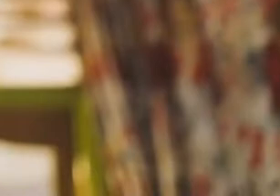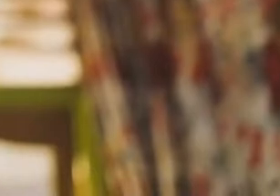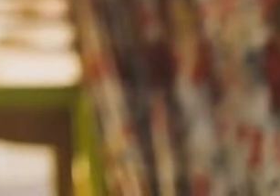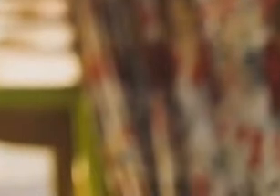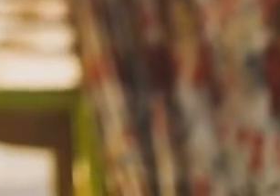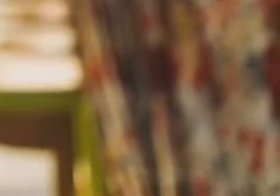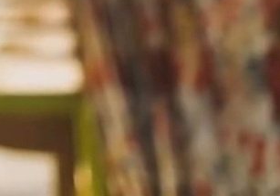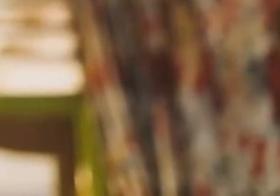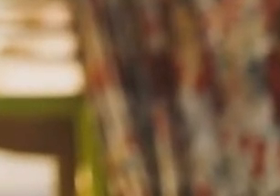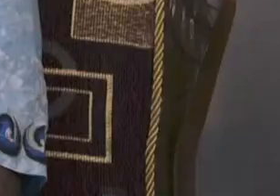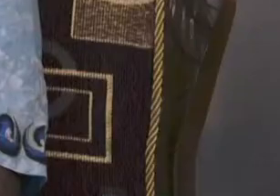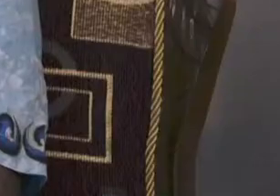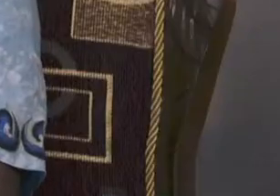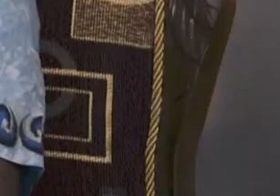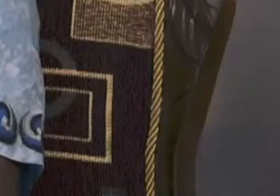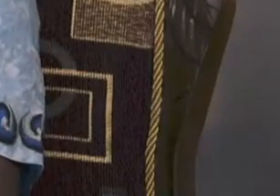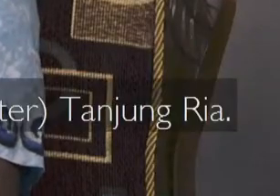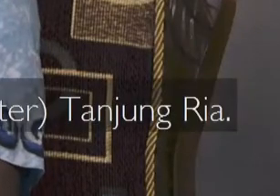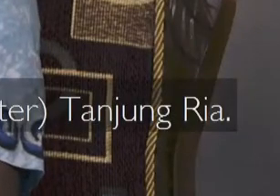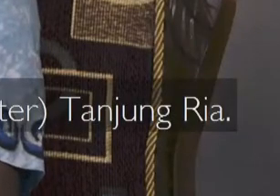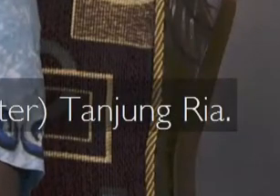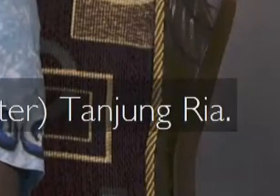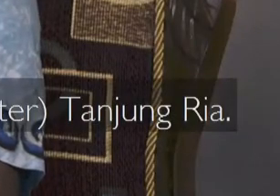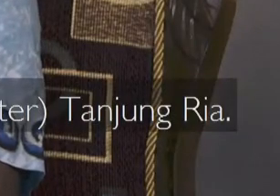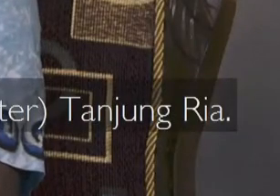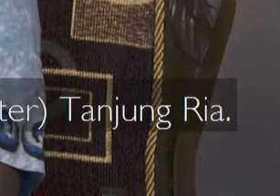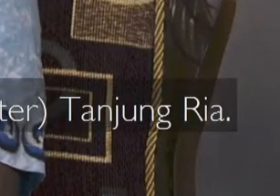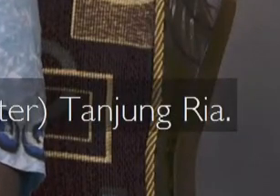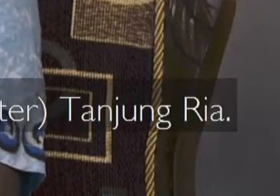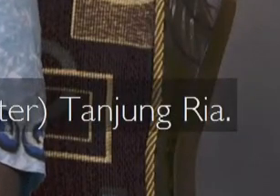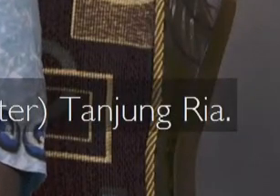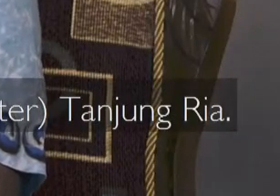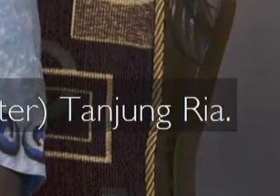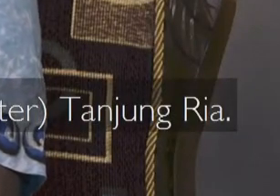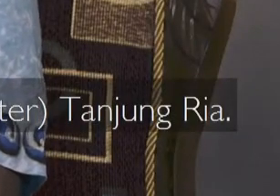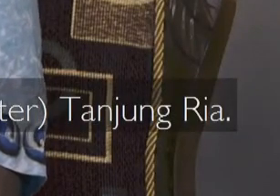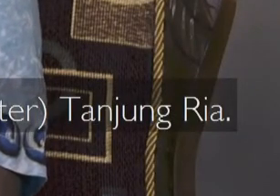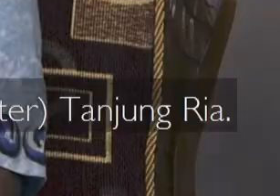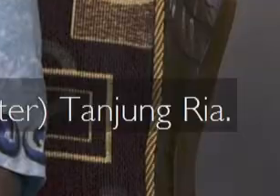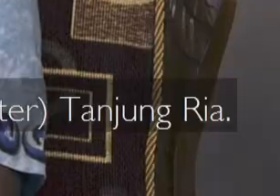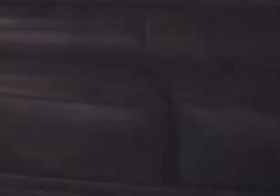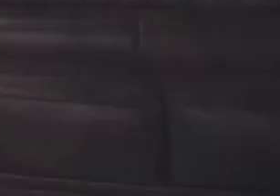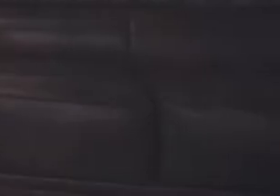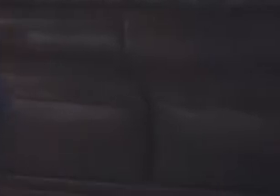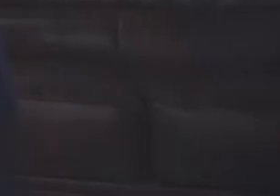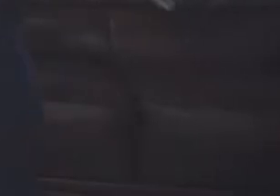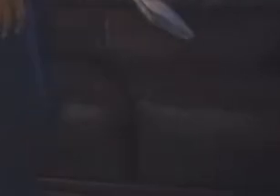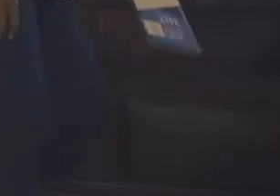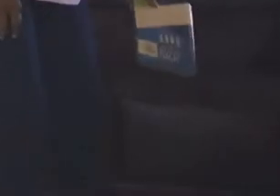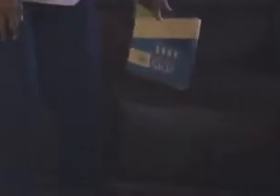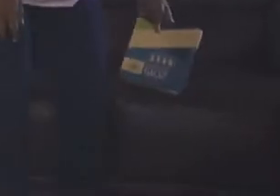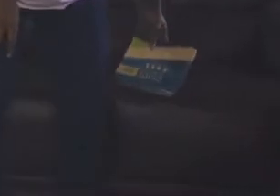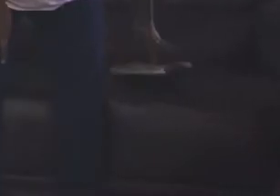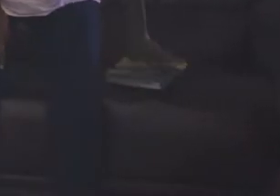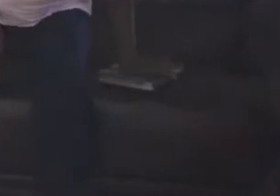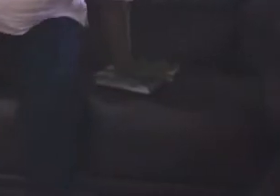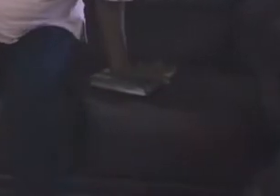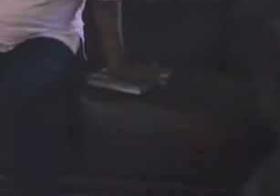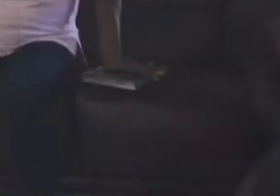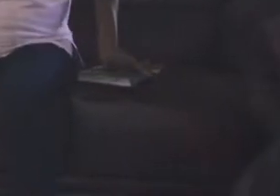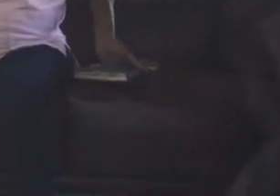Saya Alcia Alfrida Makanwai, saya perawat di Puskesmas Tanjung Ria. Saya ibu